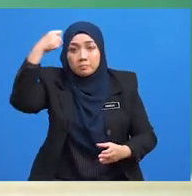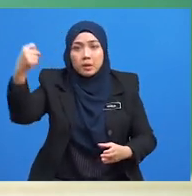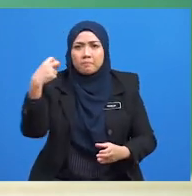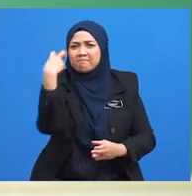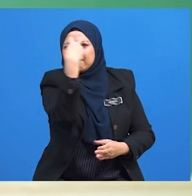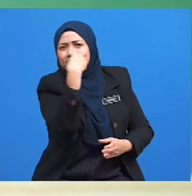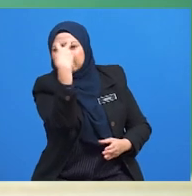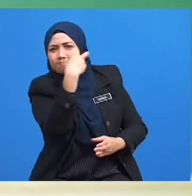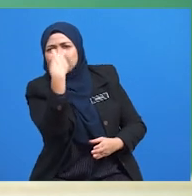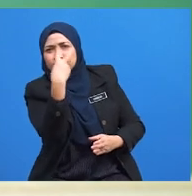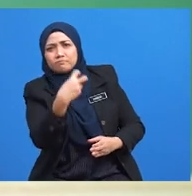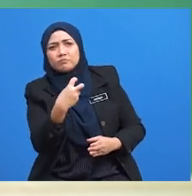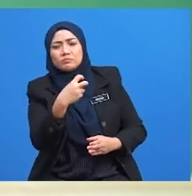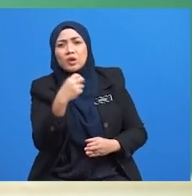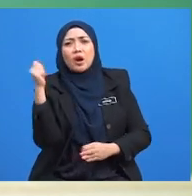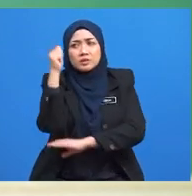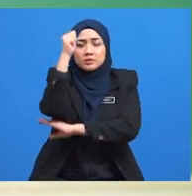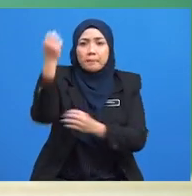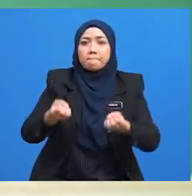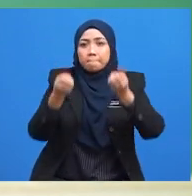risiko kemalangan jalan raya.